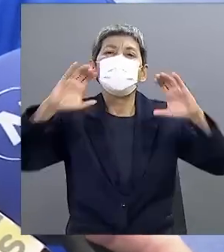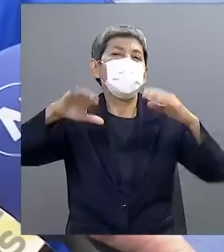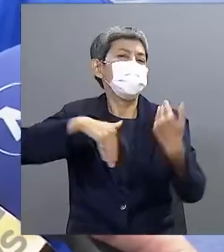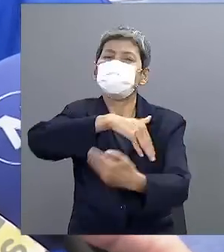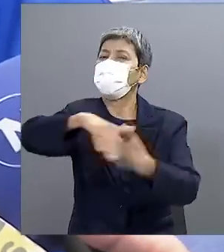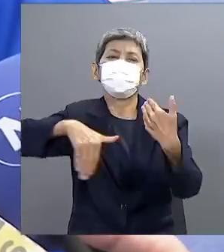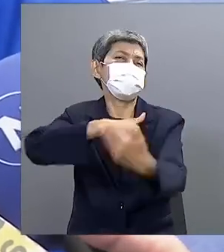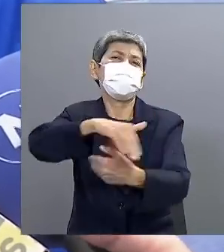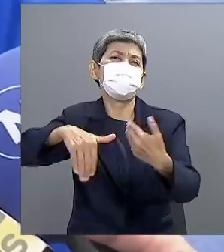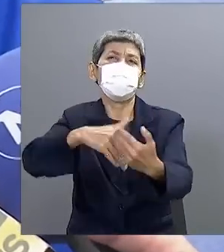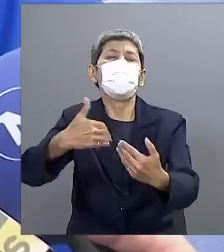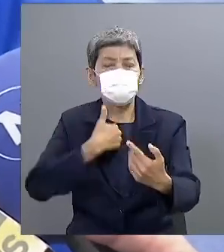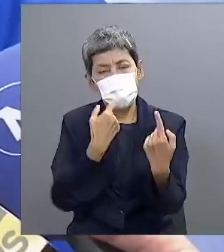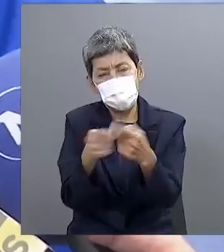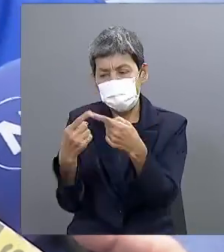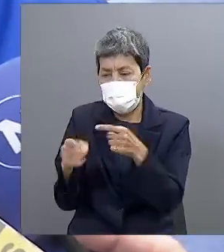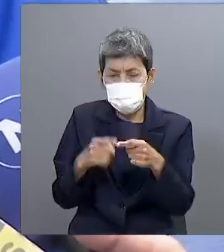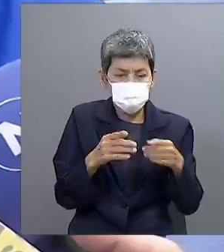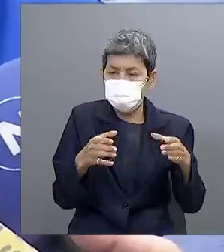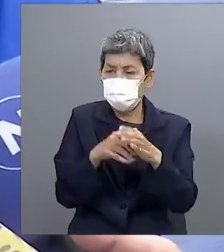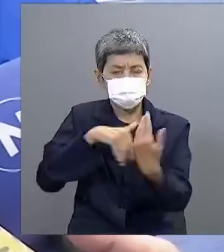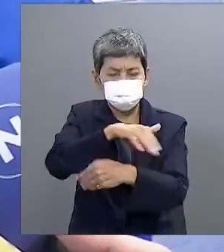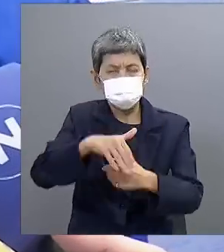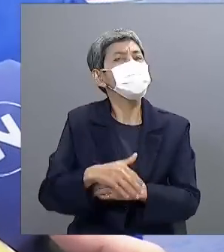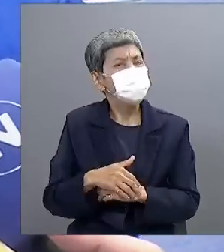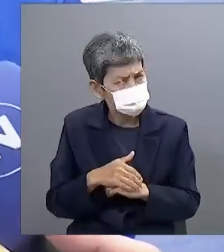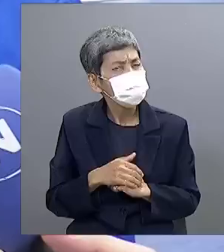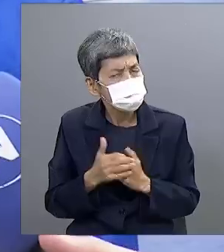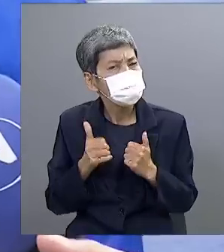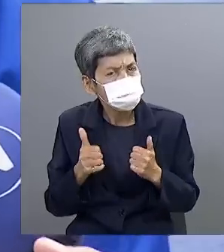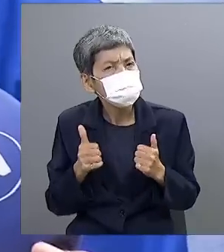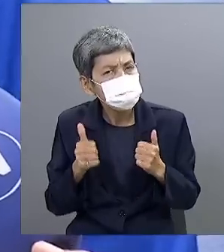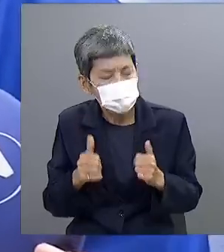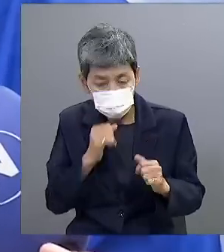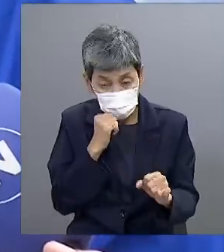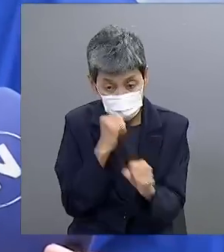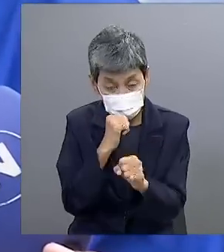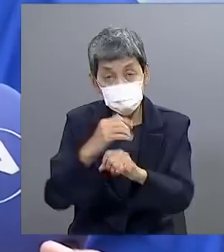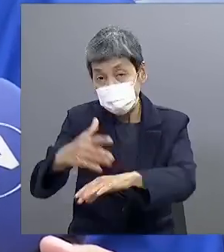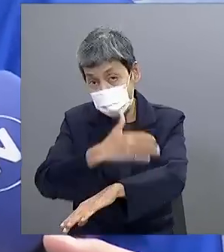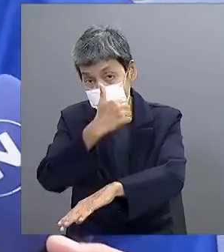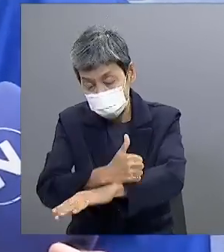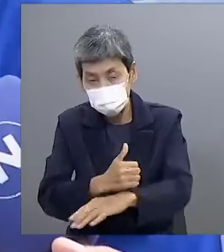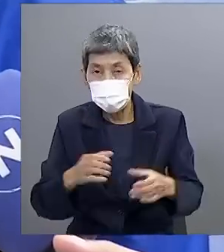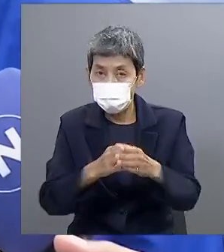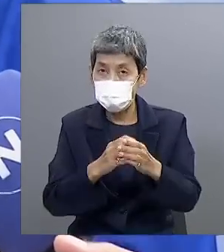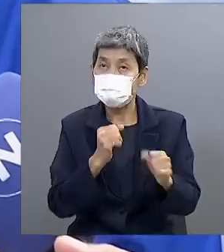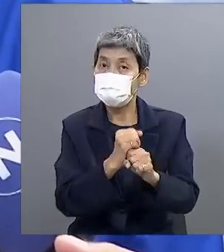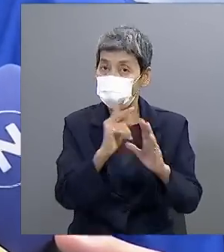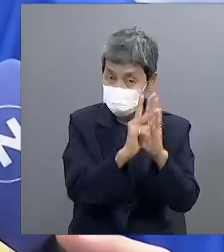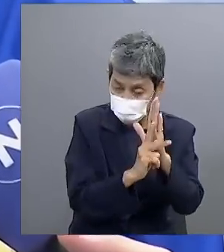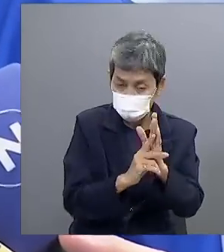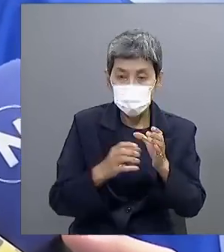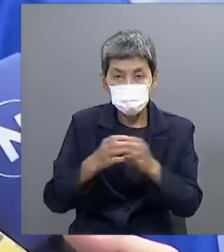ที่มีความหลากหลายอันนี้น่าสนใจเพราะเวลาเข้าไปทำงานการเมืองจริงๆมันทำให้ฝ่ายนิติบัญญัติกับฝ่ายบริหารมันตรวจสอบกันได้จริ